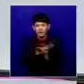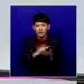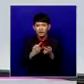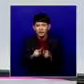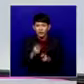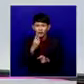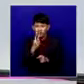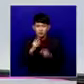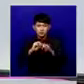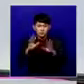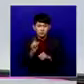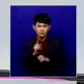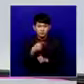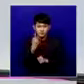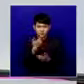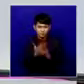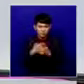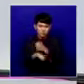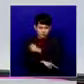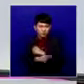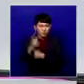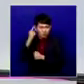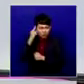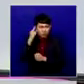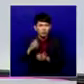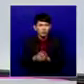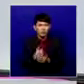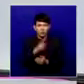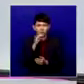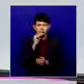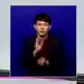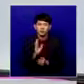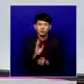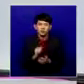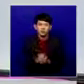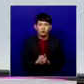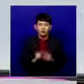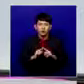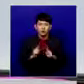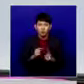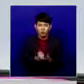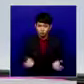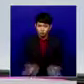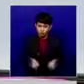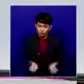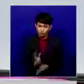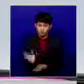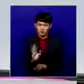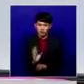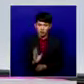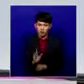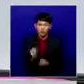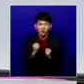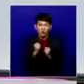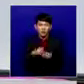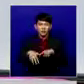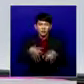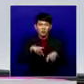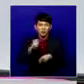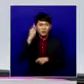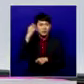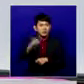ราเห็นชัดๆว่าใครคอร์รัปชันบ้างแต่ละยุคแต่ละสมัยผมไม่เอ่ยแต่ไม่ได้ส่งเสริมนะครับเดี๋ยวพี่น้องจะเข้าใจผิดต้องขอบคุณนะ